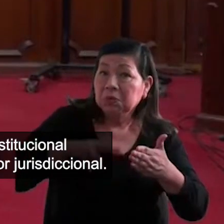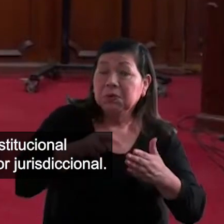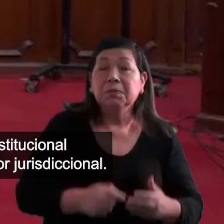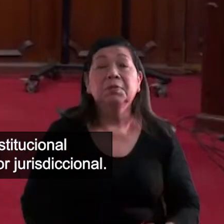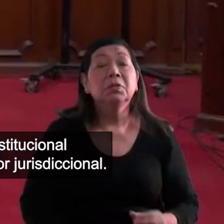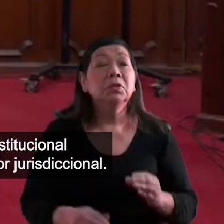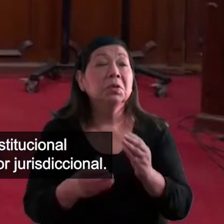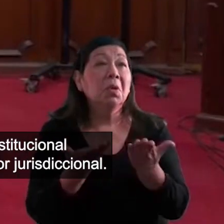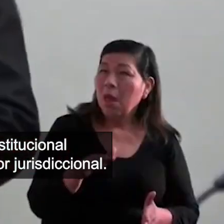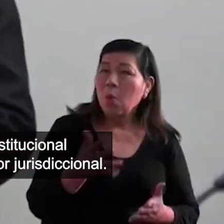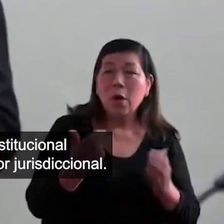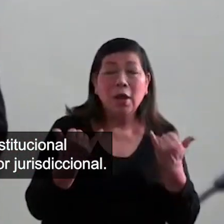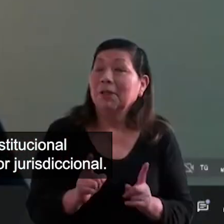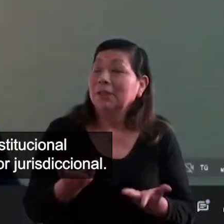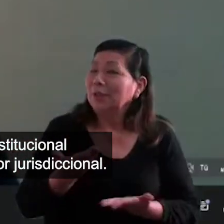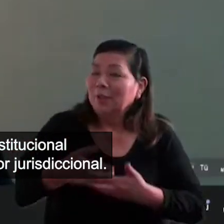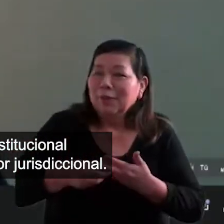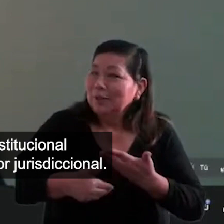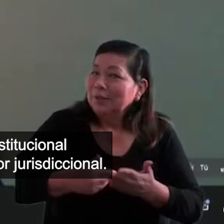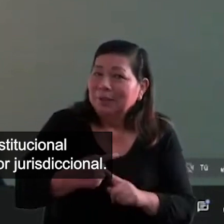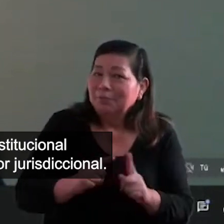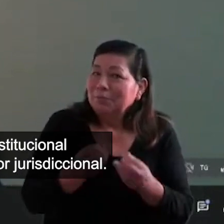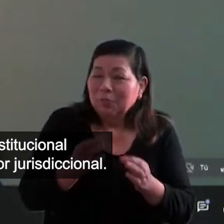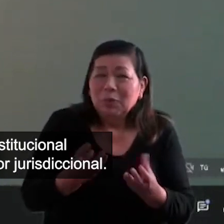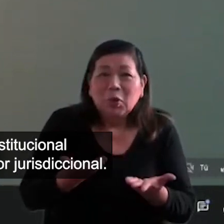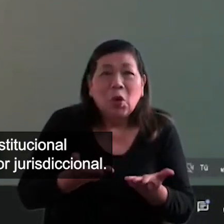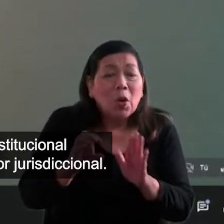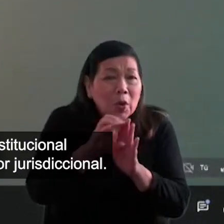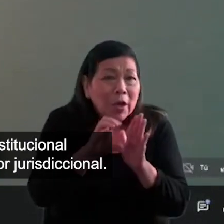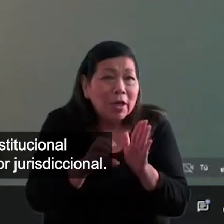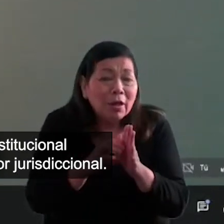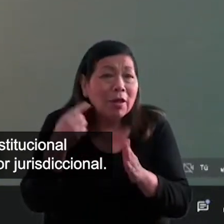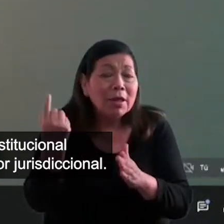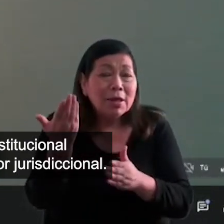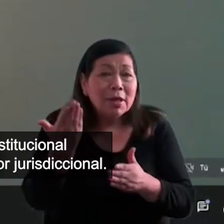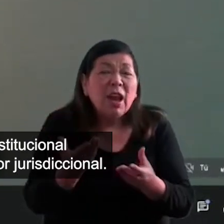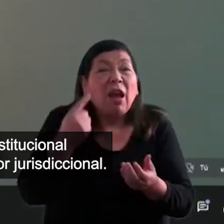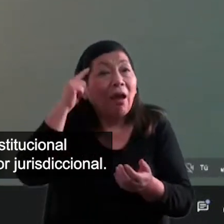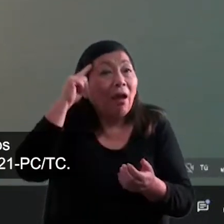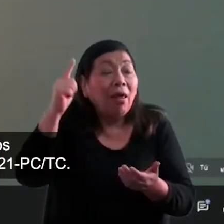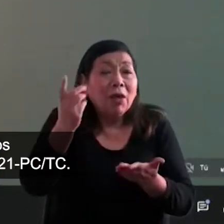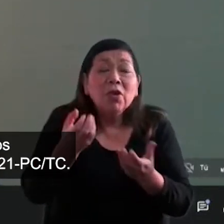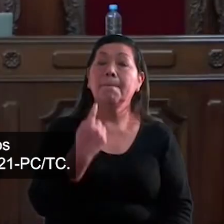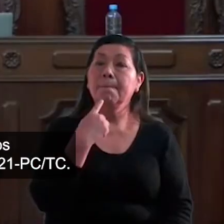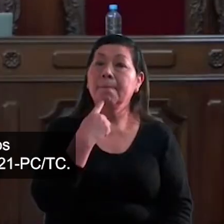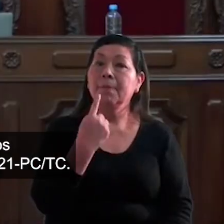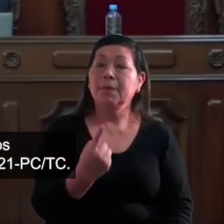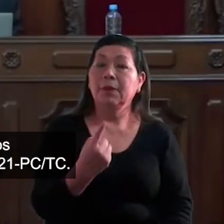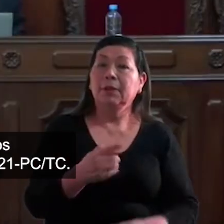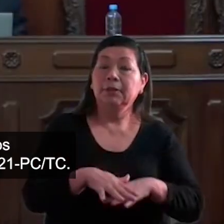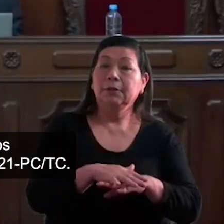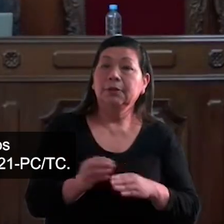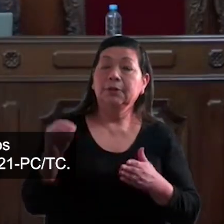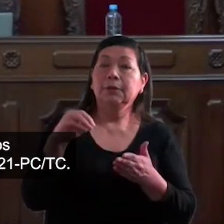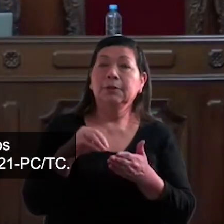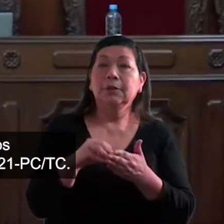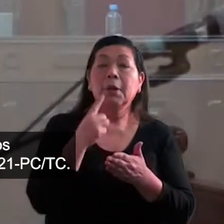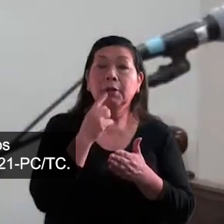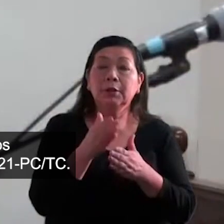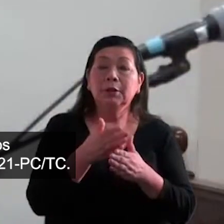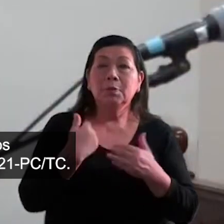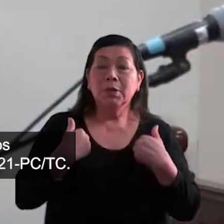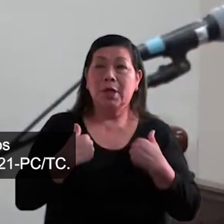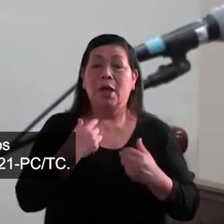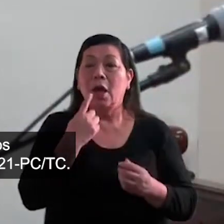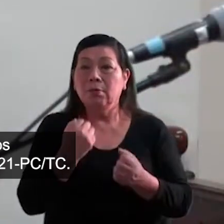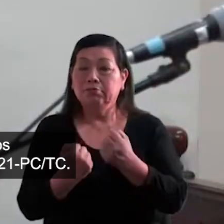salampi. Audienciam karun kikin tribunalpi, hinaspapas internet nintakama. Audienciam qallarirurqa